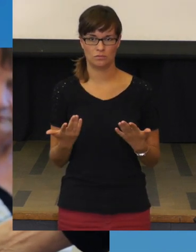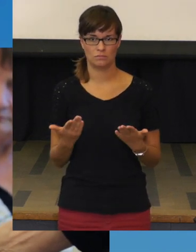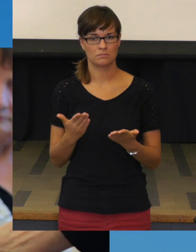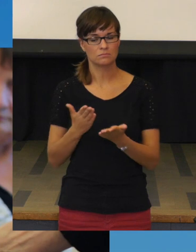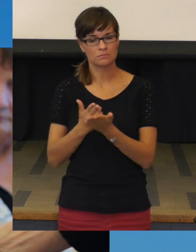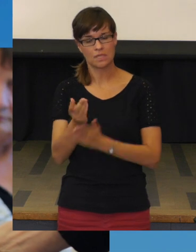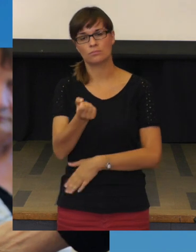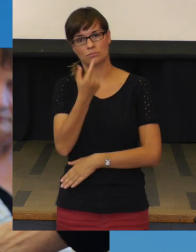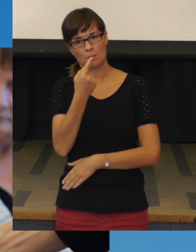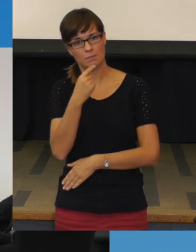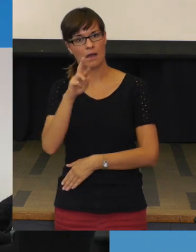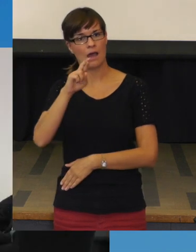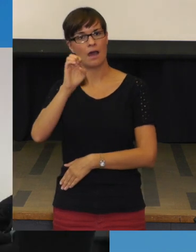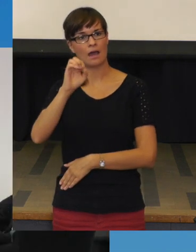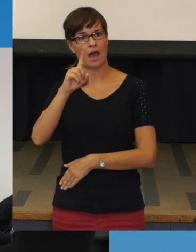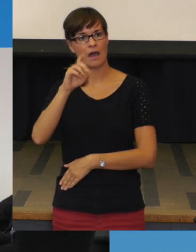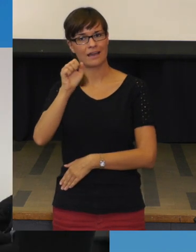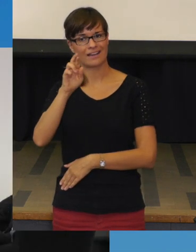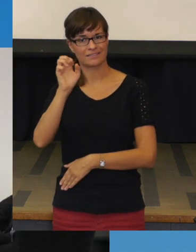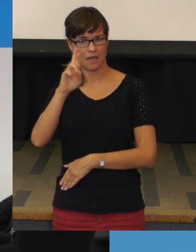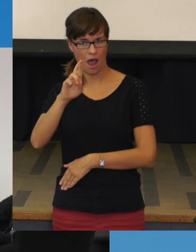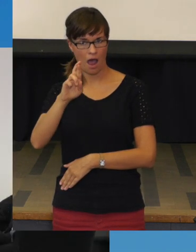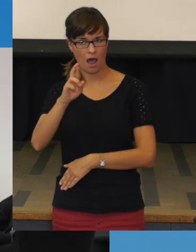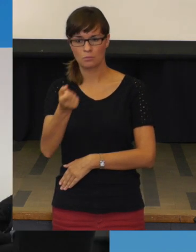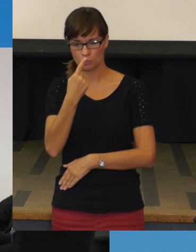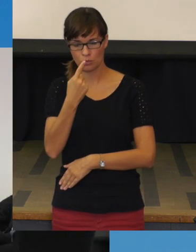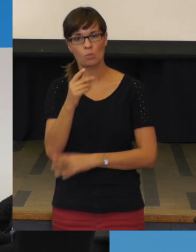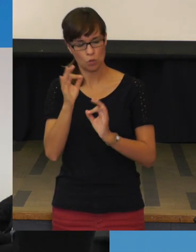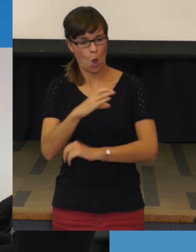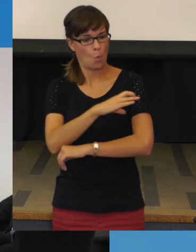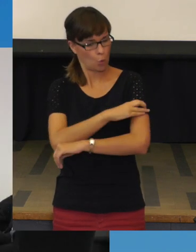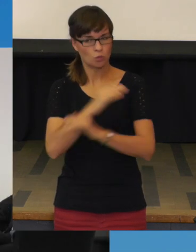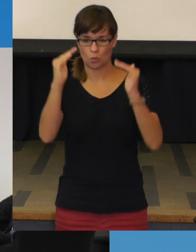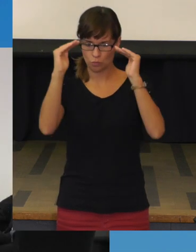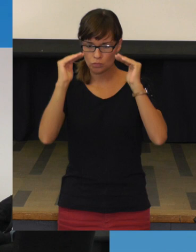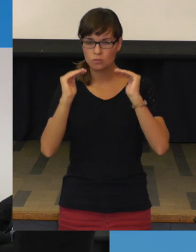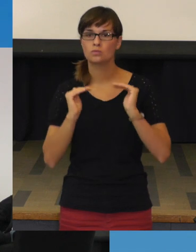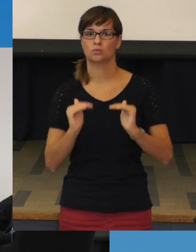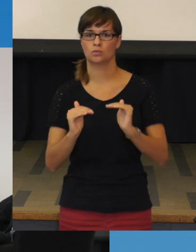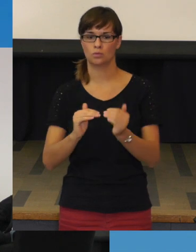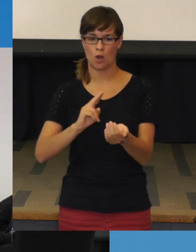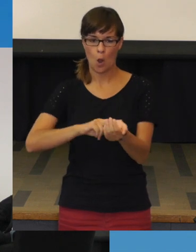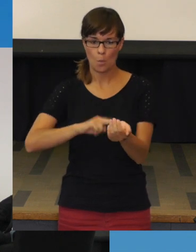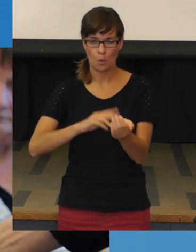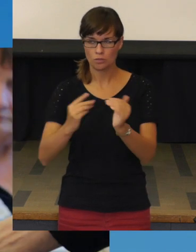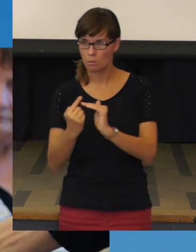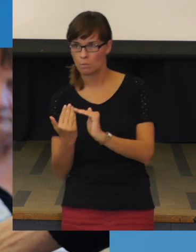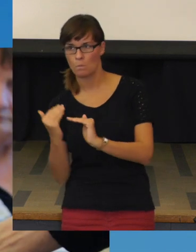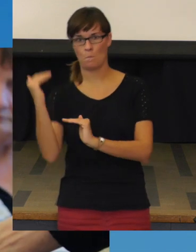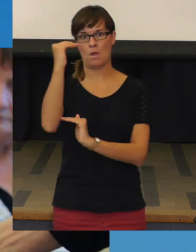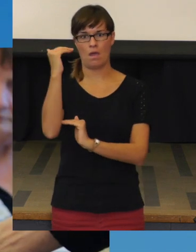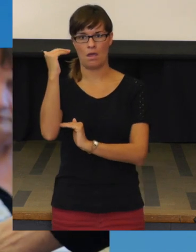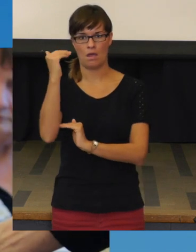Pradaxa und seitdem ich das nehme, ist mein Blutdruck auch runter und mein Puls zumindest etwas höher. Der war immer